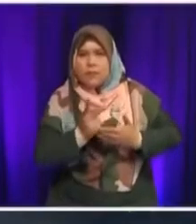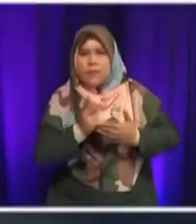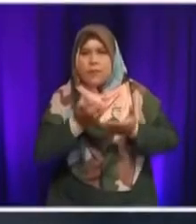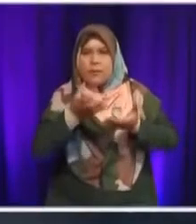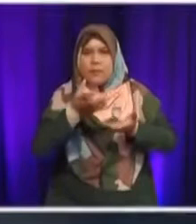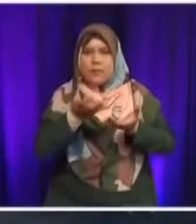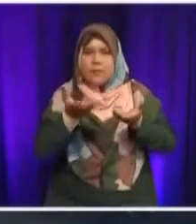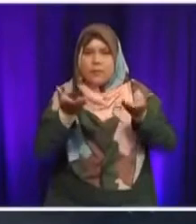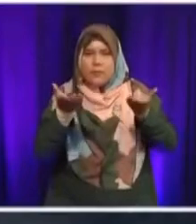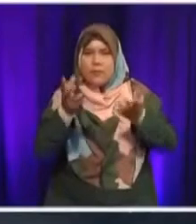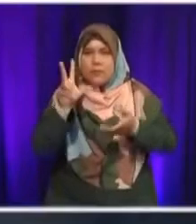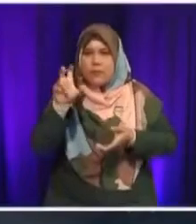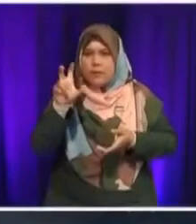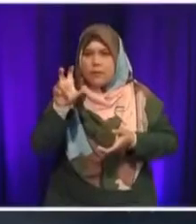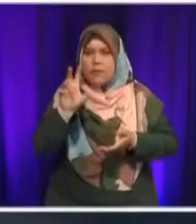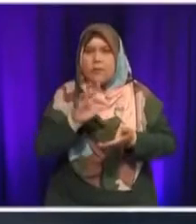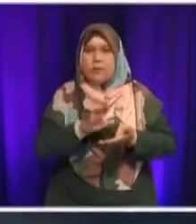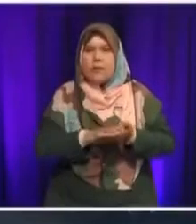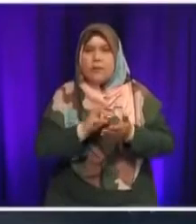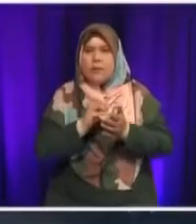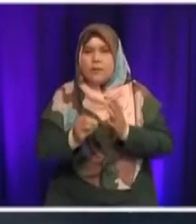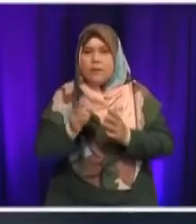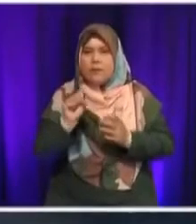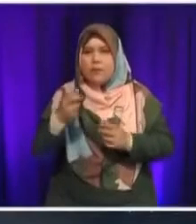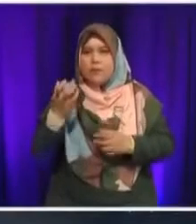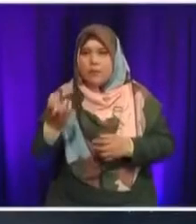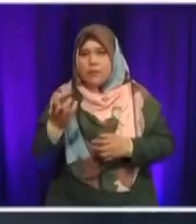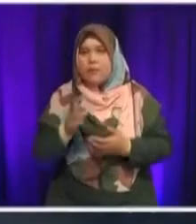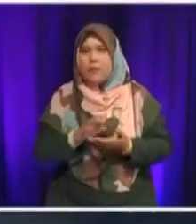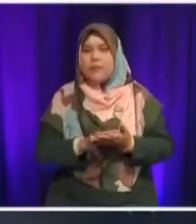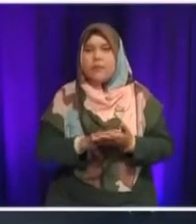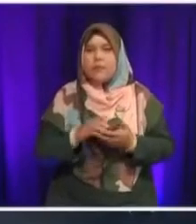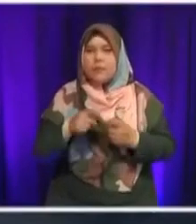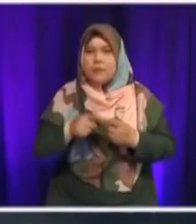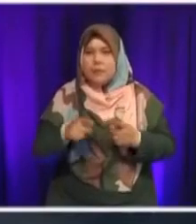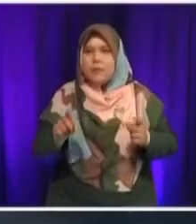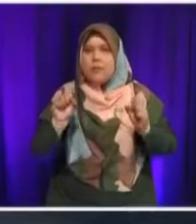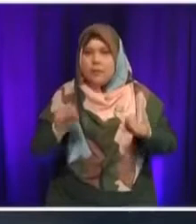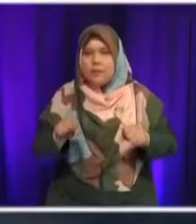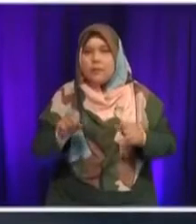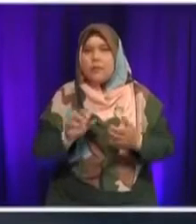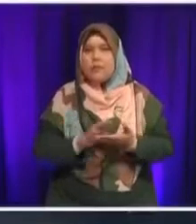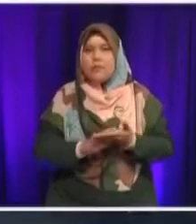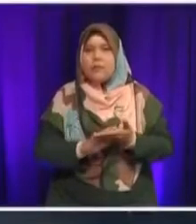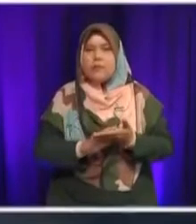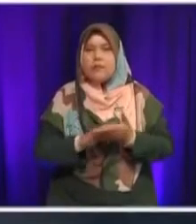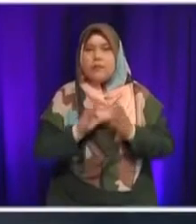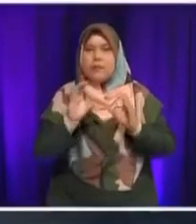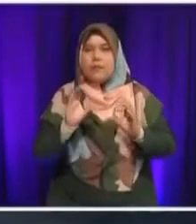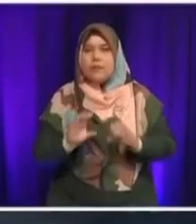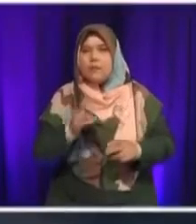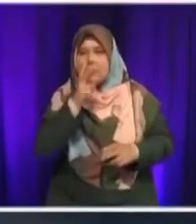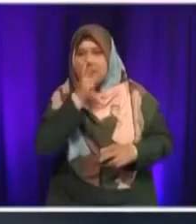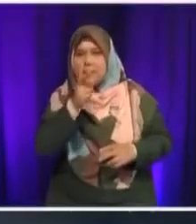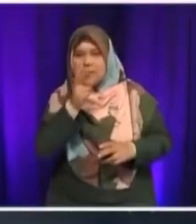30 menit sudah cukup untuk pastikan cukup keras tapi ada lagi skill ataupun kayak ini yang kita boleh lihat